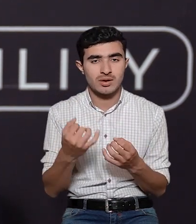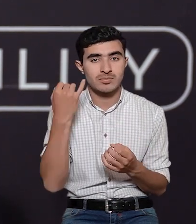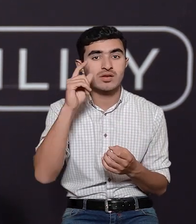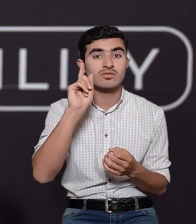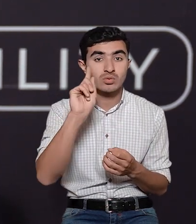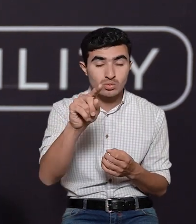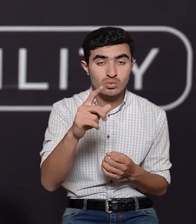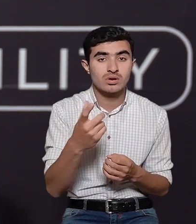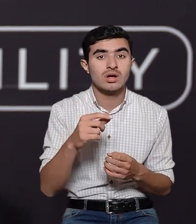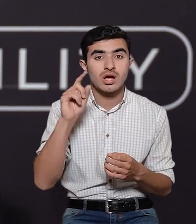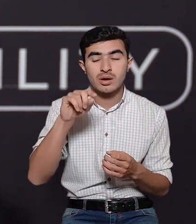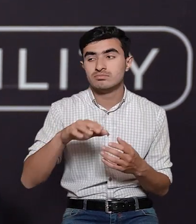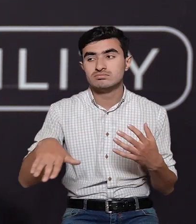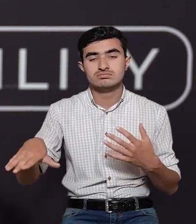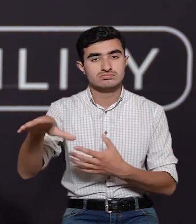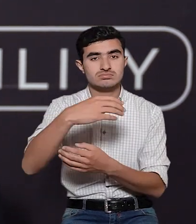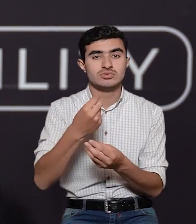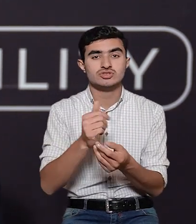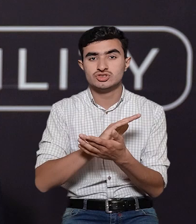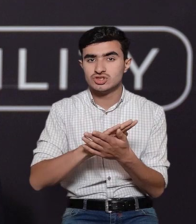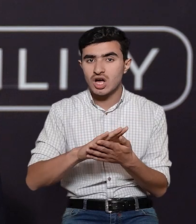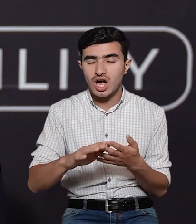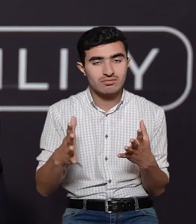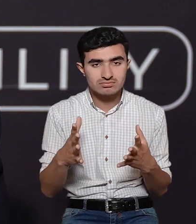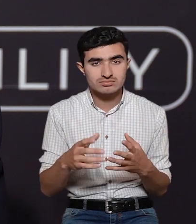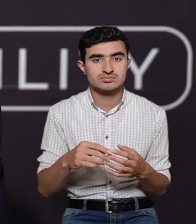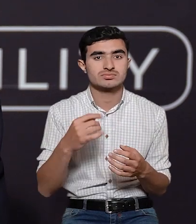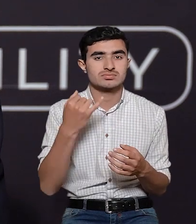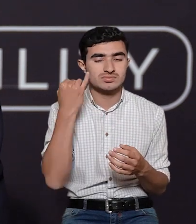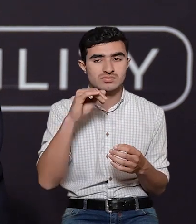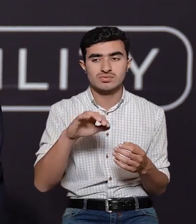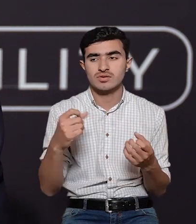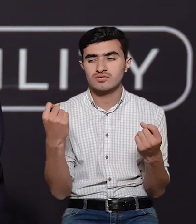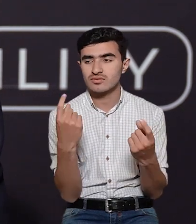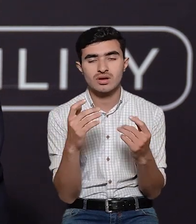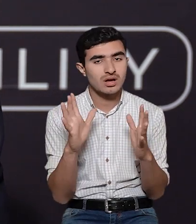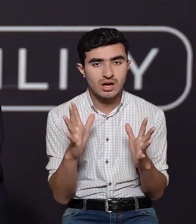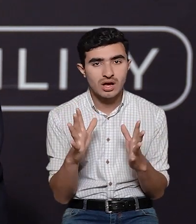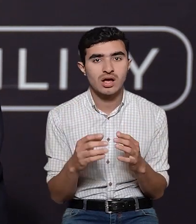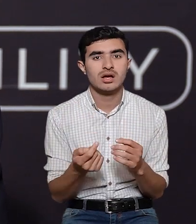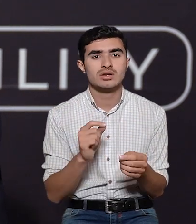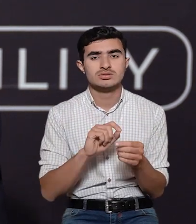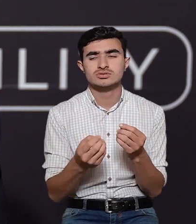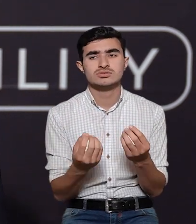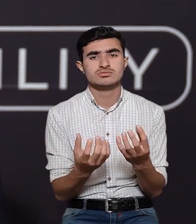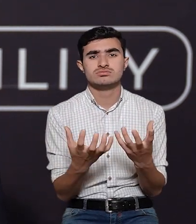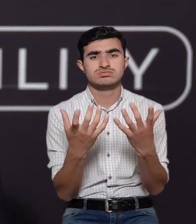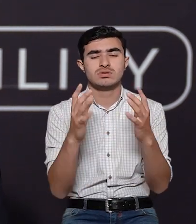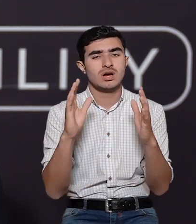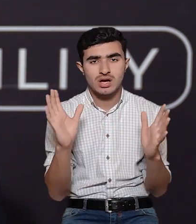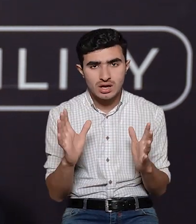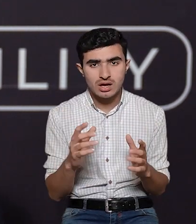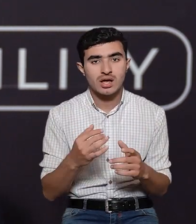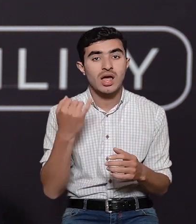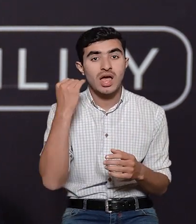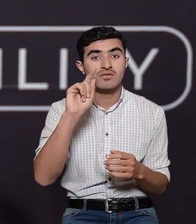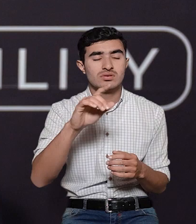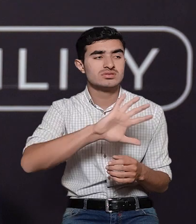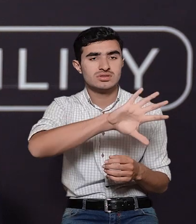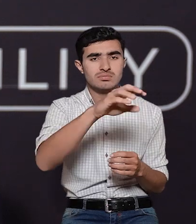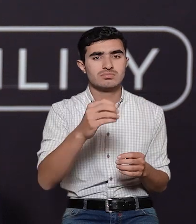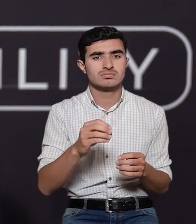شاداب نہیں رکھیں گے, صاف ستھرا نہیں رکھیں گے, ہر گلی میں کونے پہ کوڑا ملے گا, تو کس طرح ہم بیماری کو روک سکتے